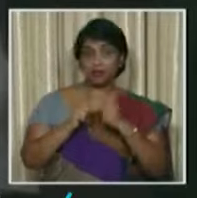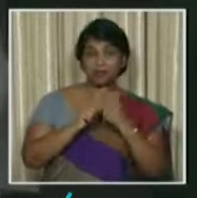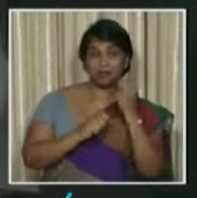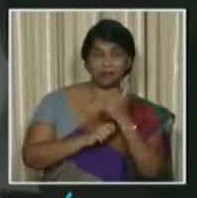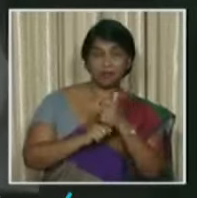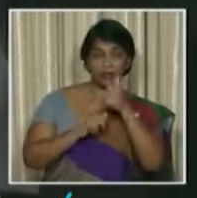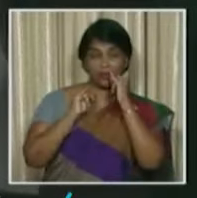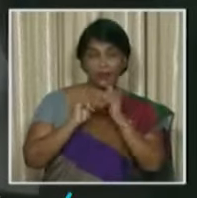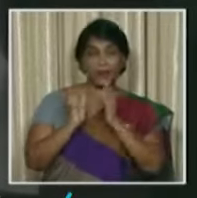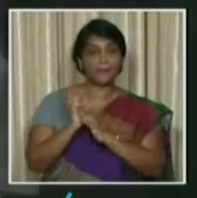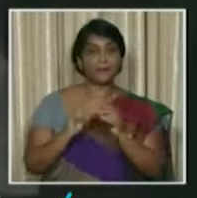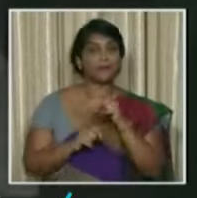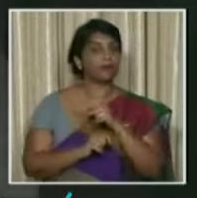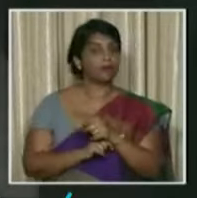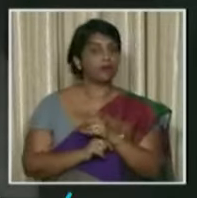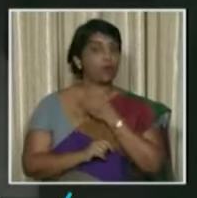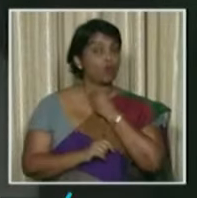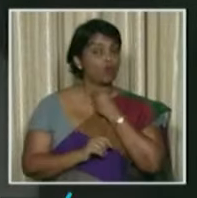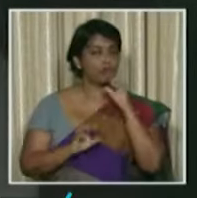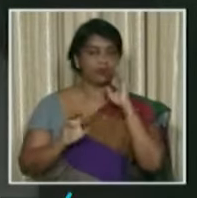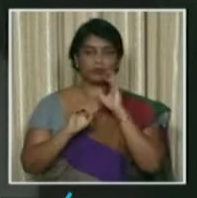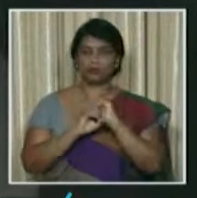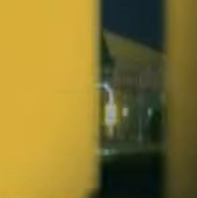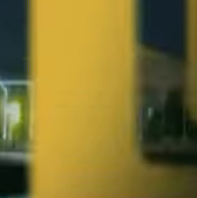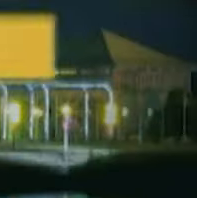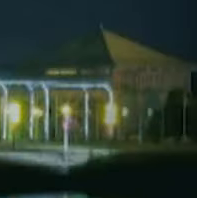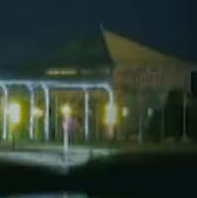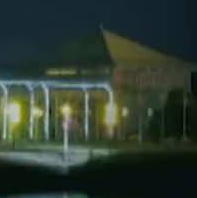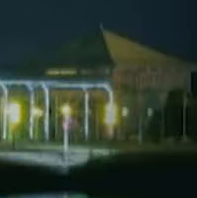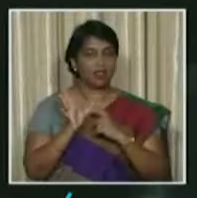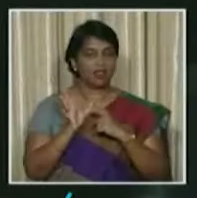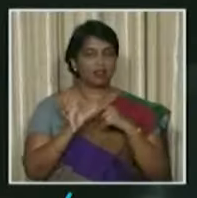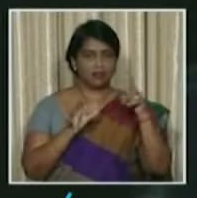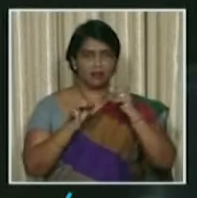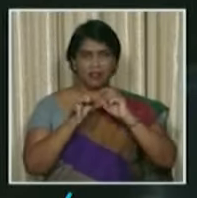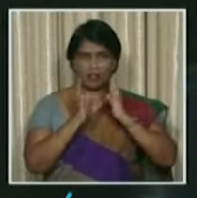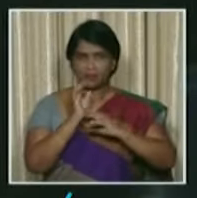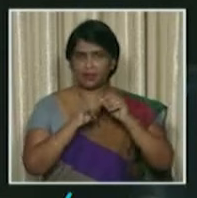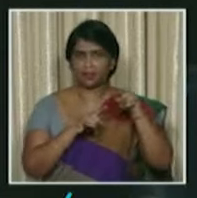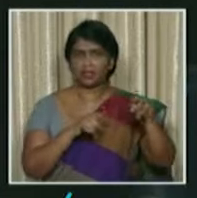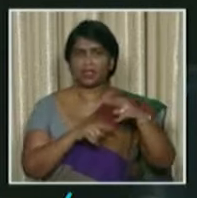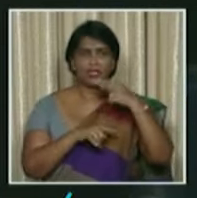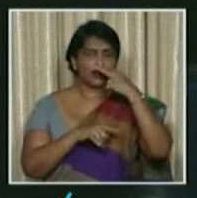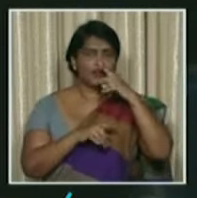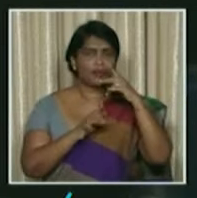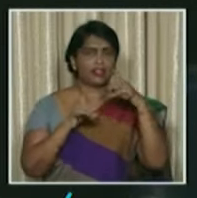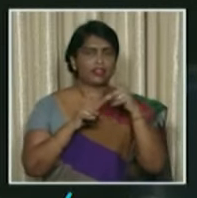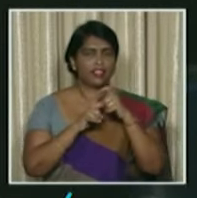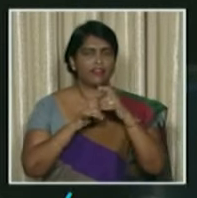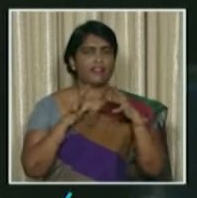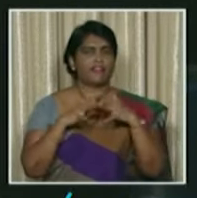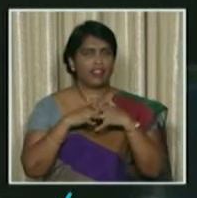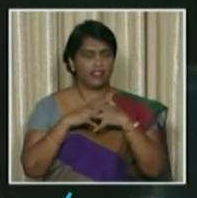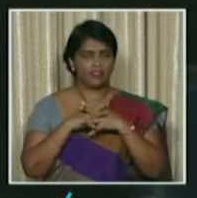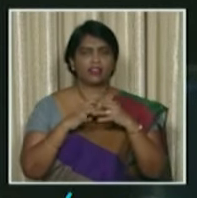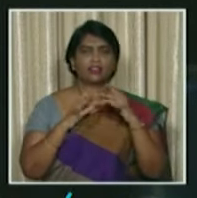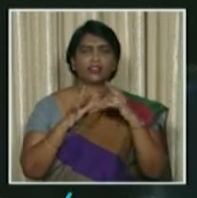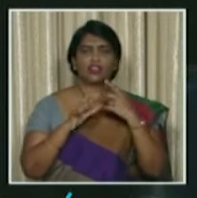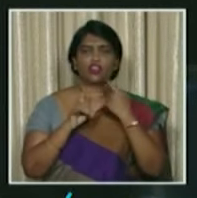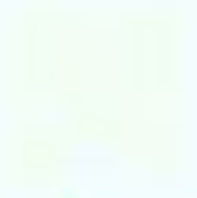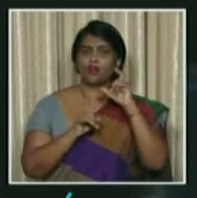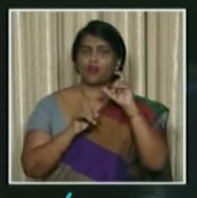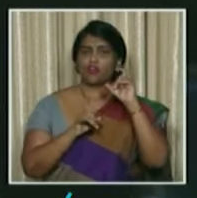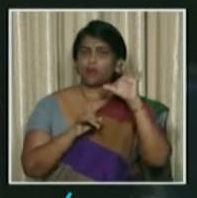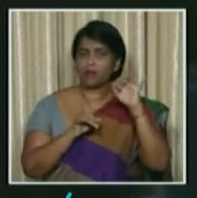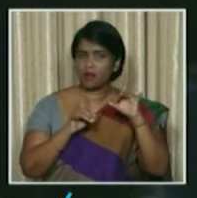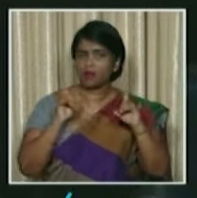ජඩ මාධ්‍ය මේ බොරු ප්‍රචාර ක්‍රියාත්මක කරන්න එපයි කිරලපන වෙල්ලවත දෙයිවල බම්බලපිටිය නාරාම පිට කොටේන මට්ටක්කුලිය